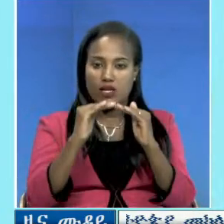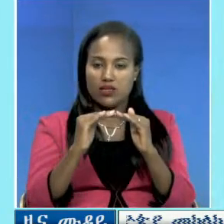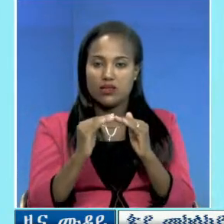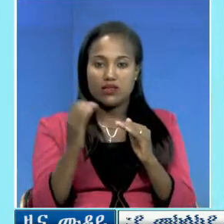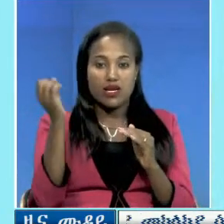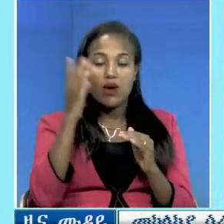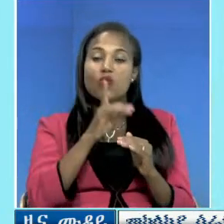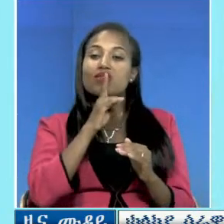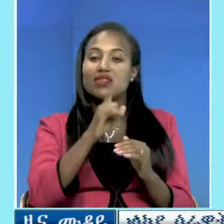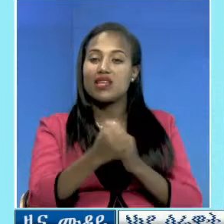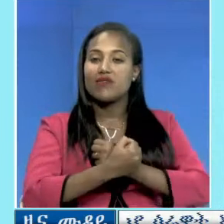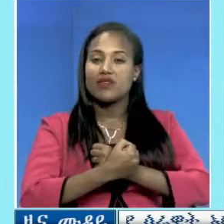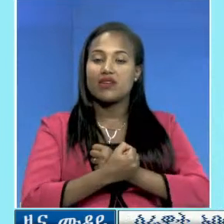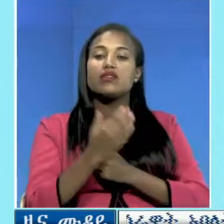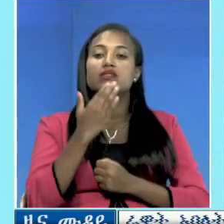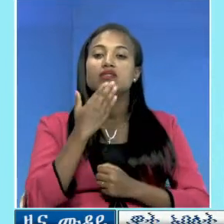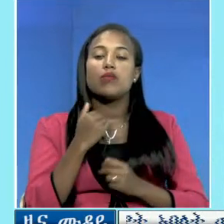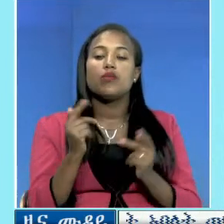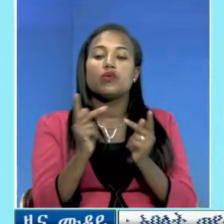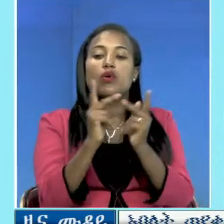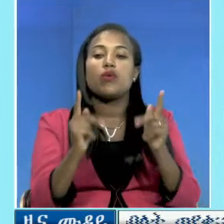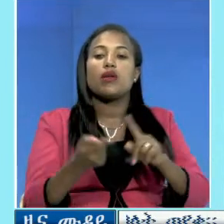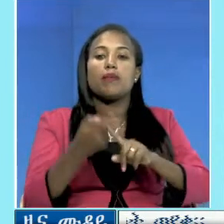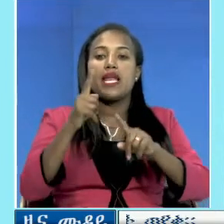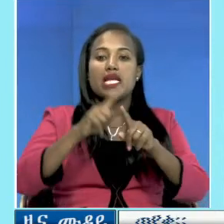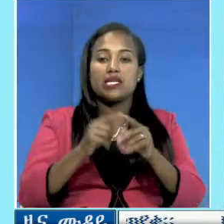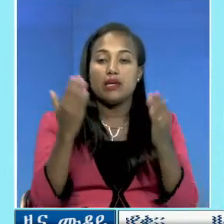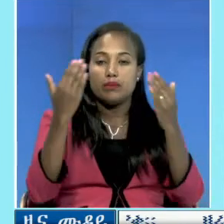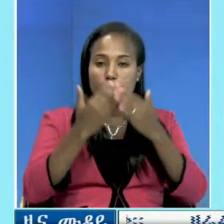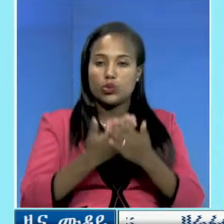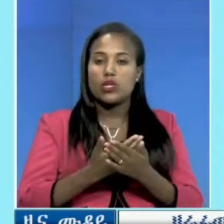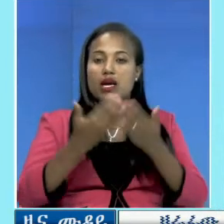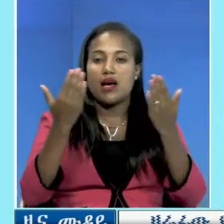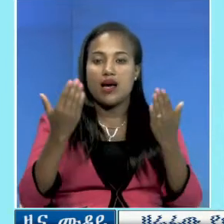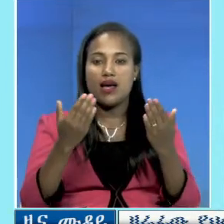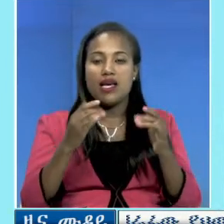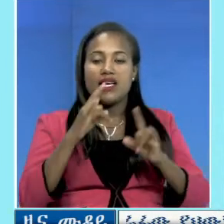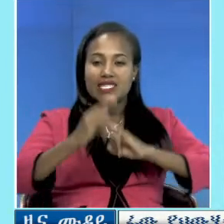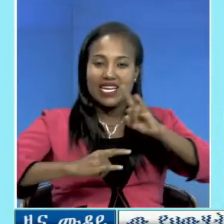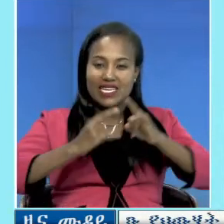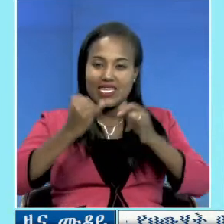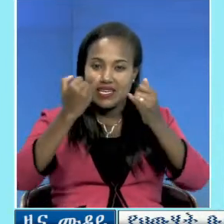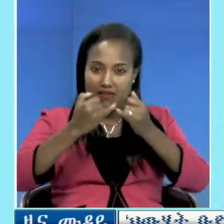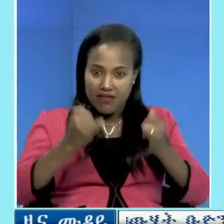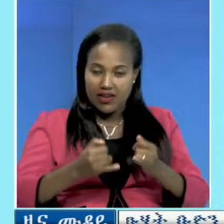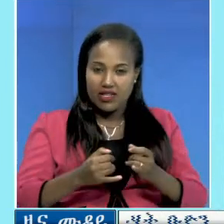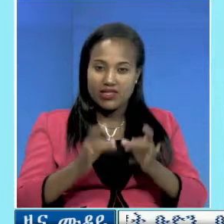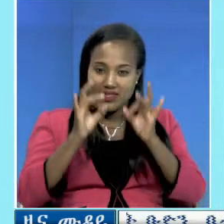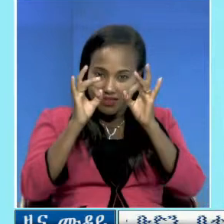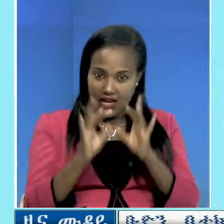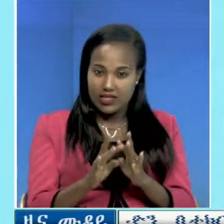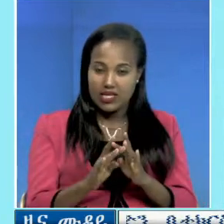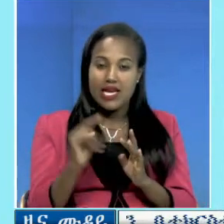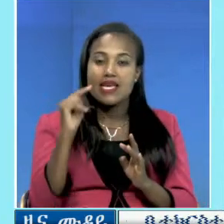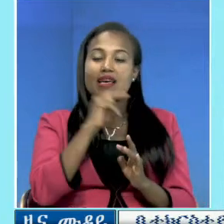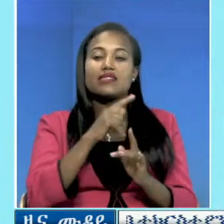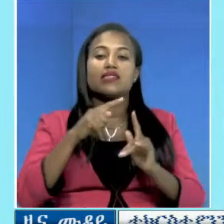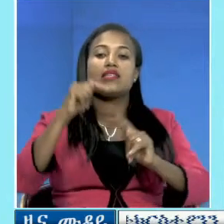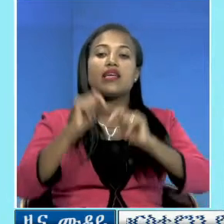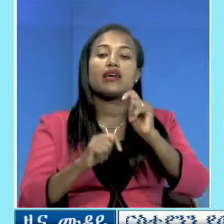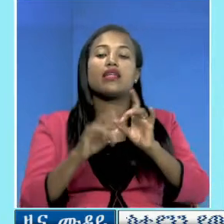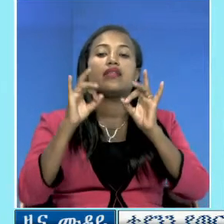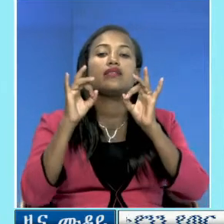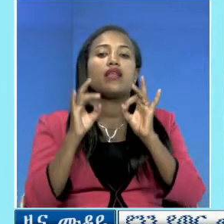ጸጋው፣ የእውነትና የፍቅር ጣዕሙ ወደ ቦታው ሊመለስ ምሽቱ ነጋ፣ የዘረኝነትና ከፋፋይነት ደዌው፣ የሐሰት ትርክትና የጥላቻ